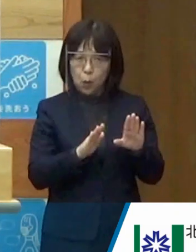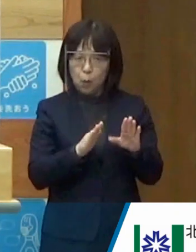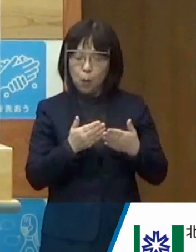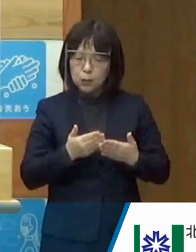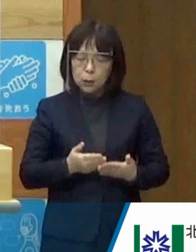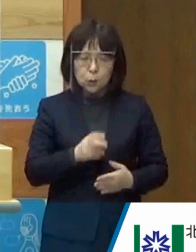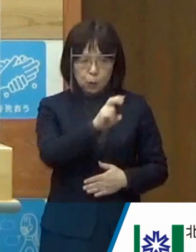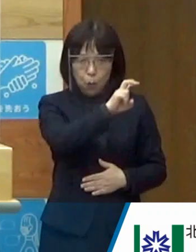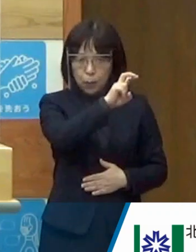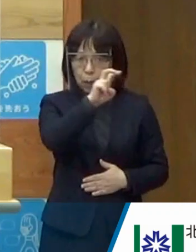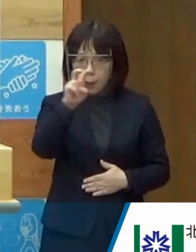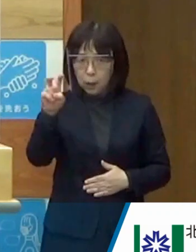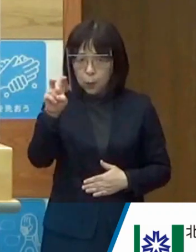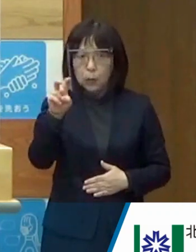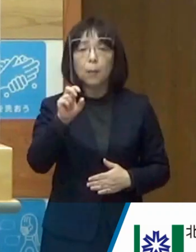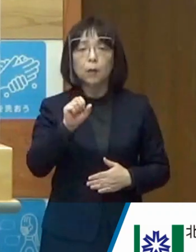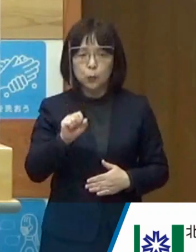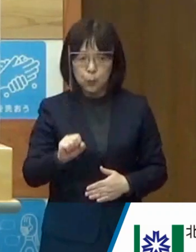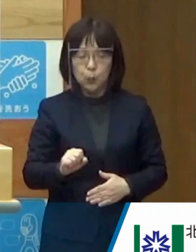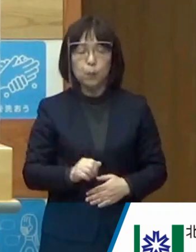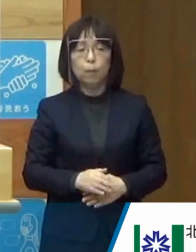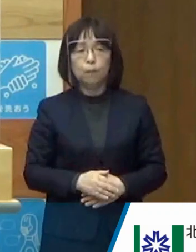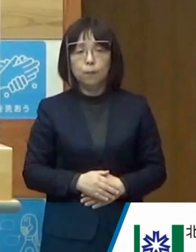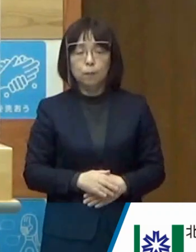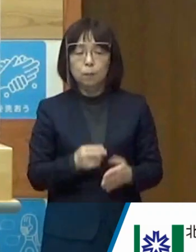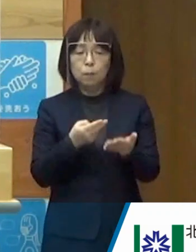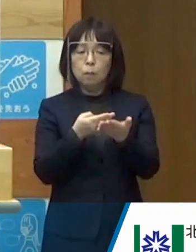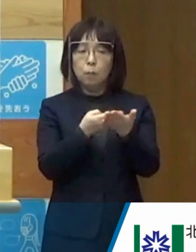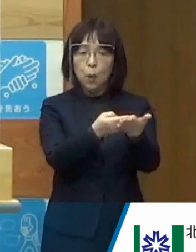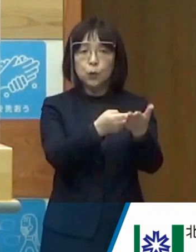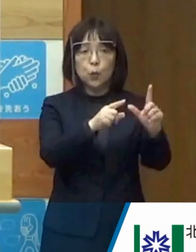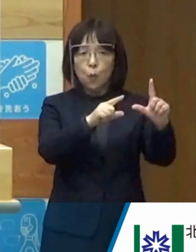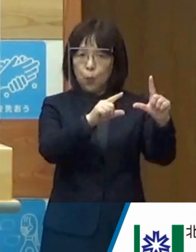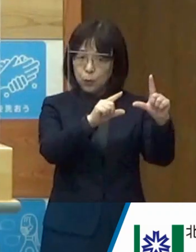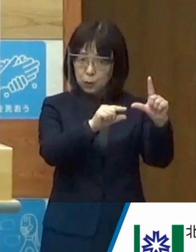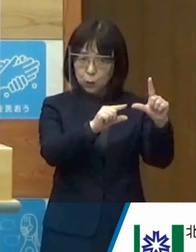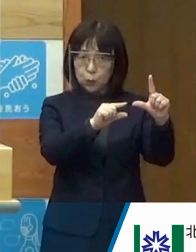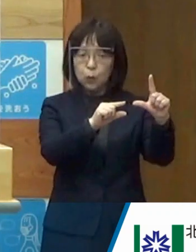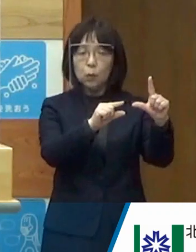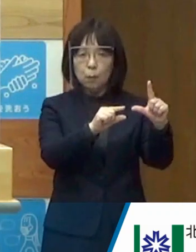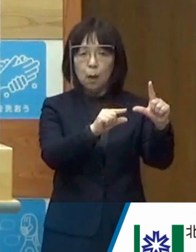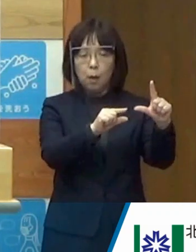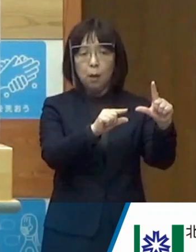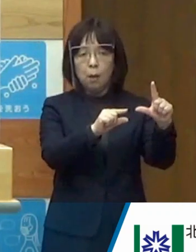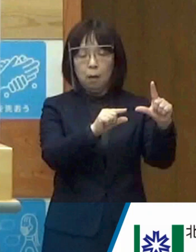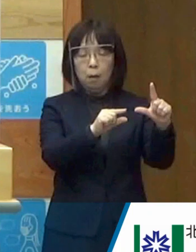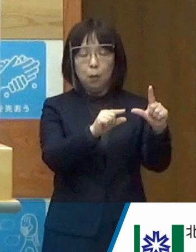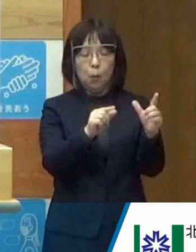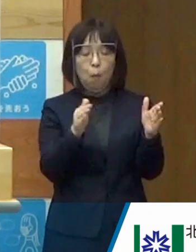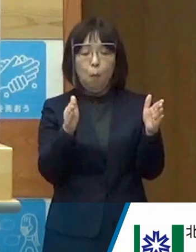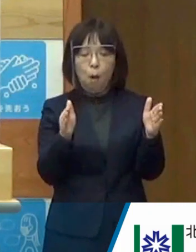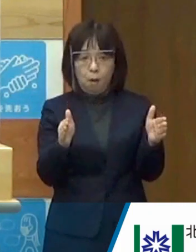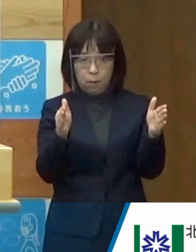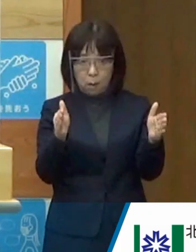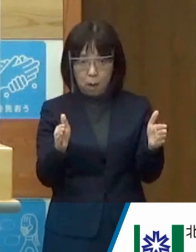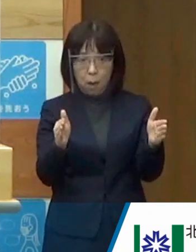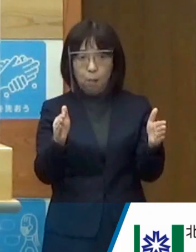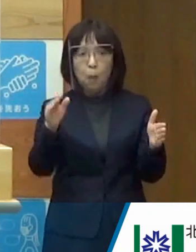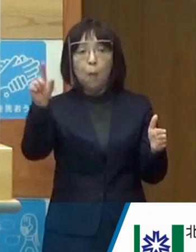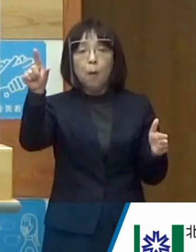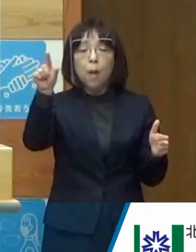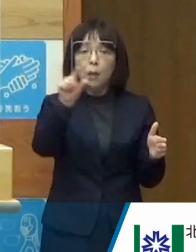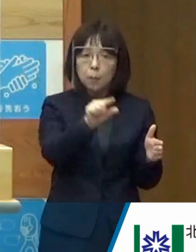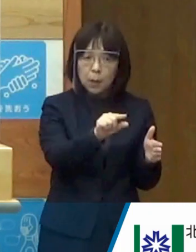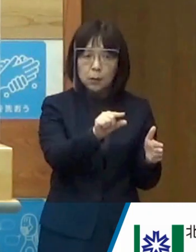モニタリングをしていきます。病床使用率につきましては、こちら年末年始にかけて減少いたしまして